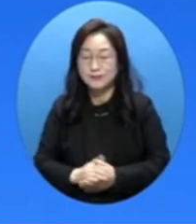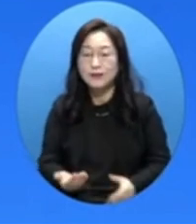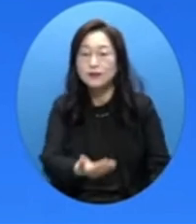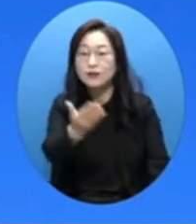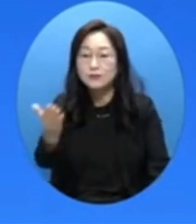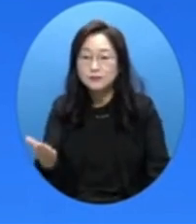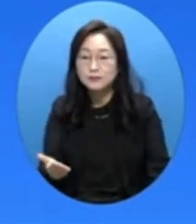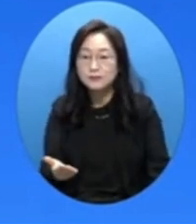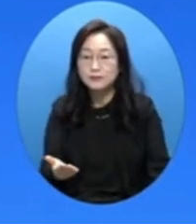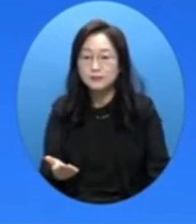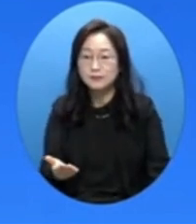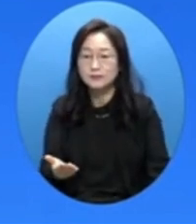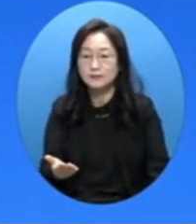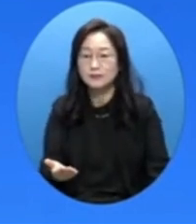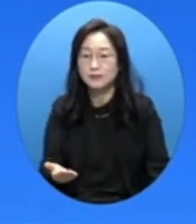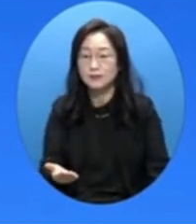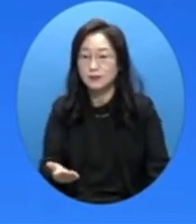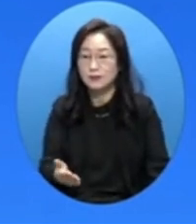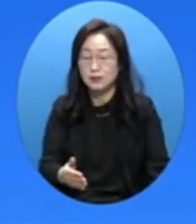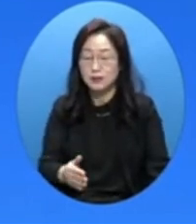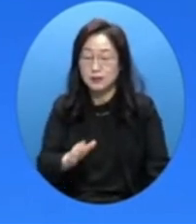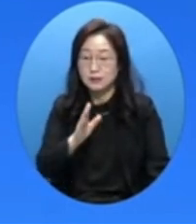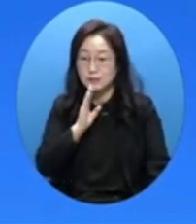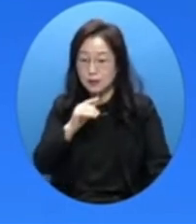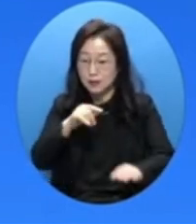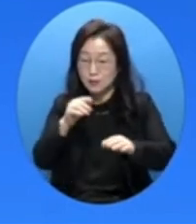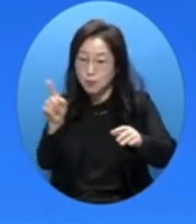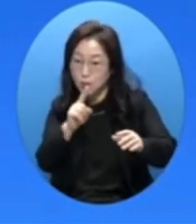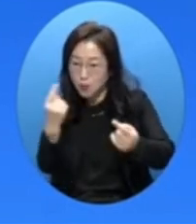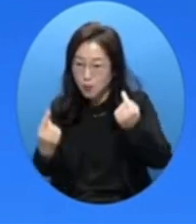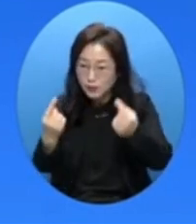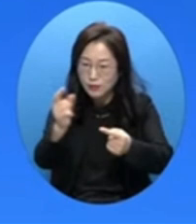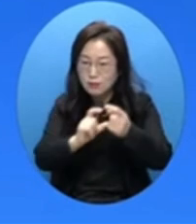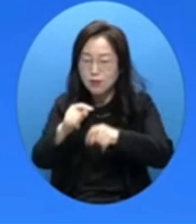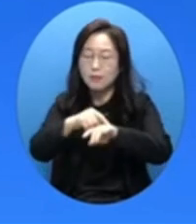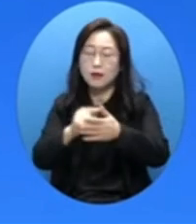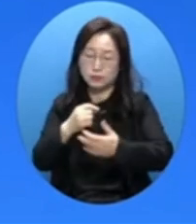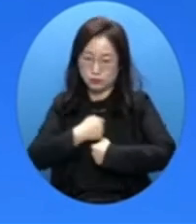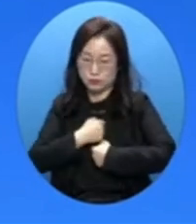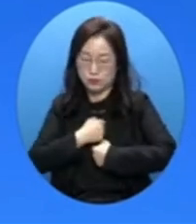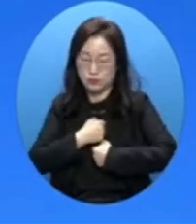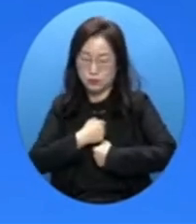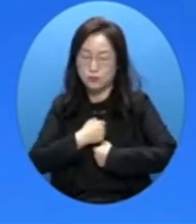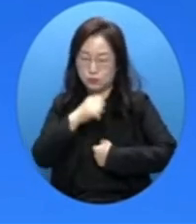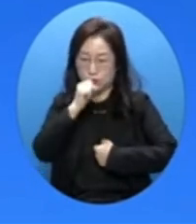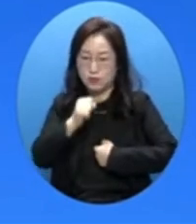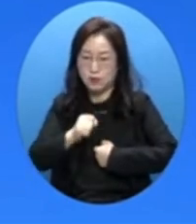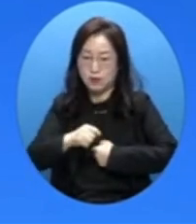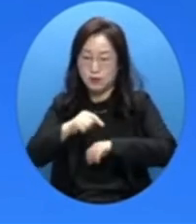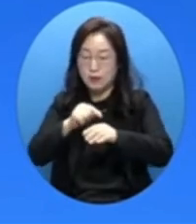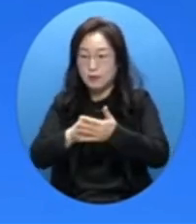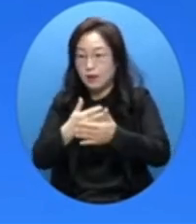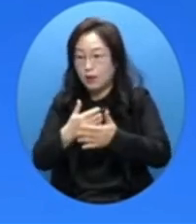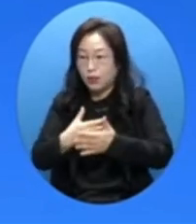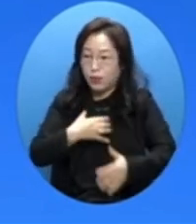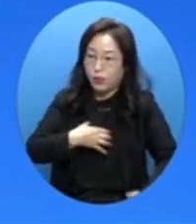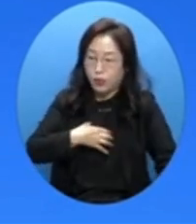여러분 무릎 지킬 마음보다 그 마음을 지키라고 했는데 마음의 불안, 염려, 근심, 걱정이